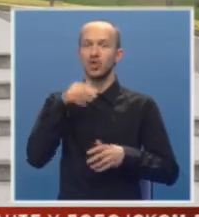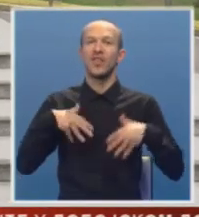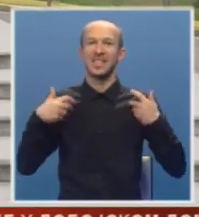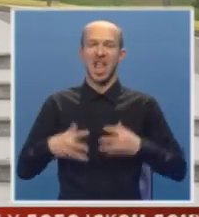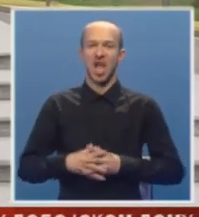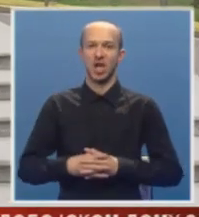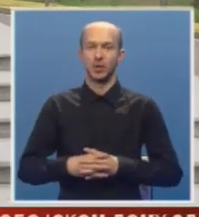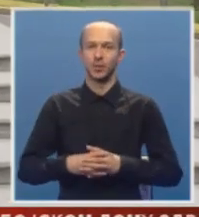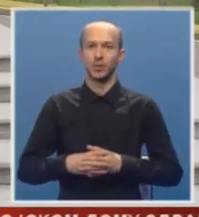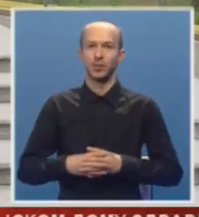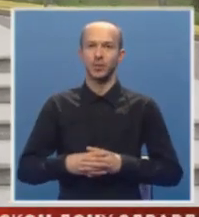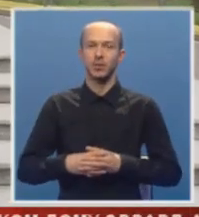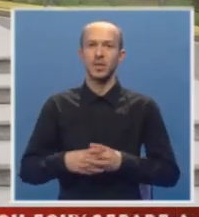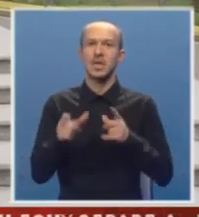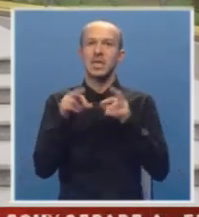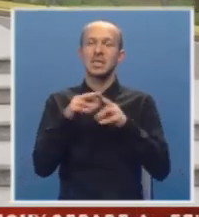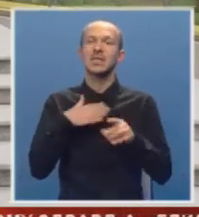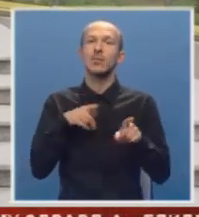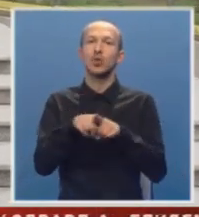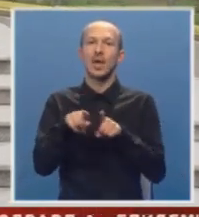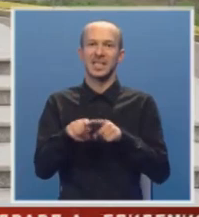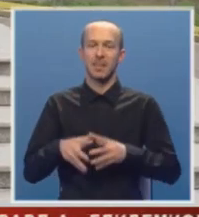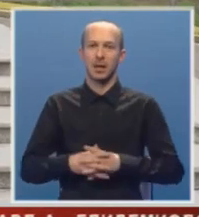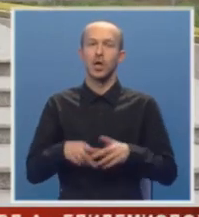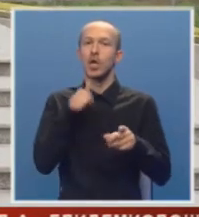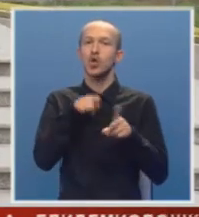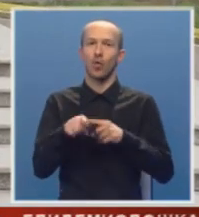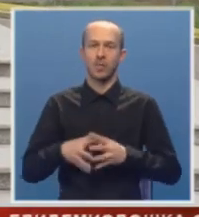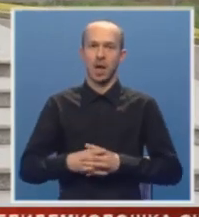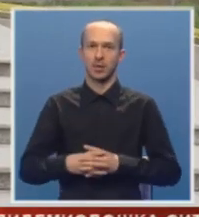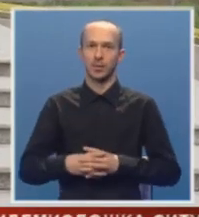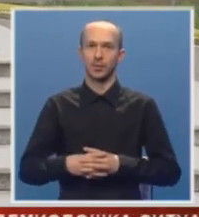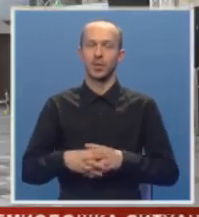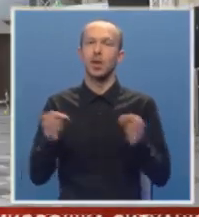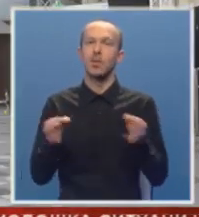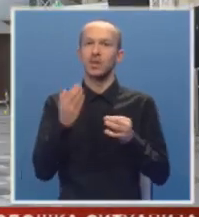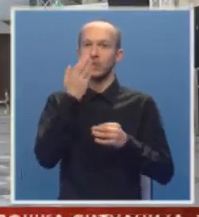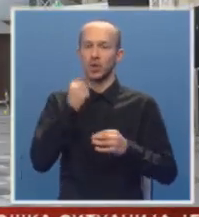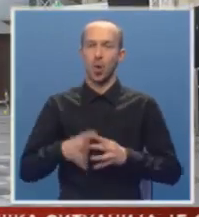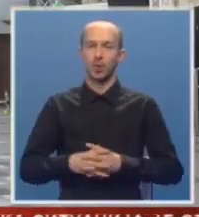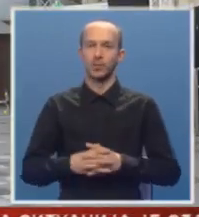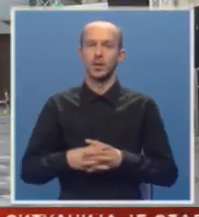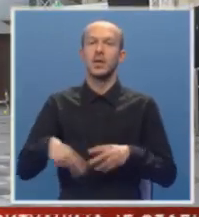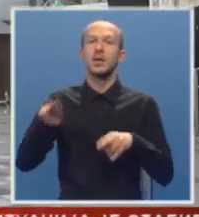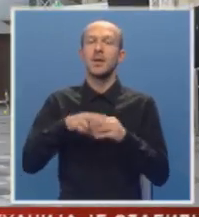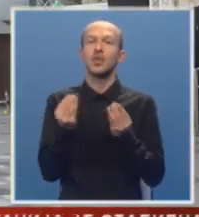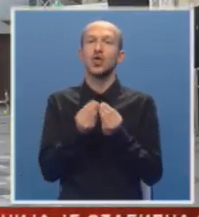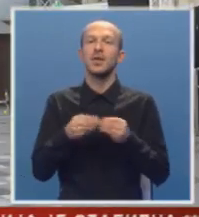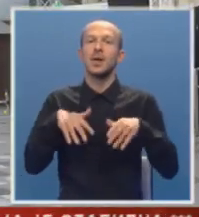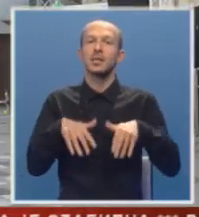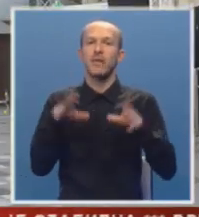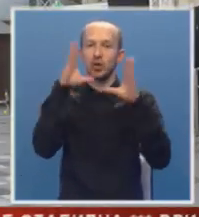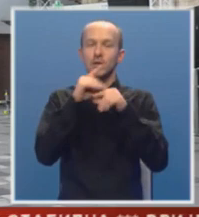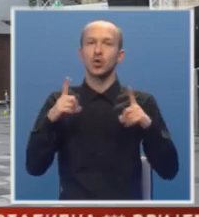veselje sa svojim drugarcama, drugovima. Proslav ćemo. Najmasovnija zabava večera